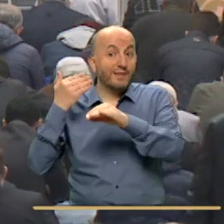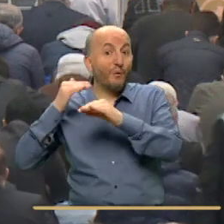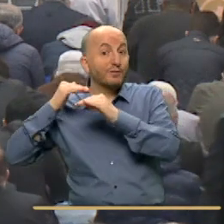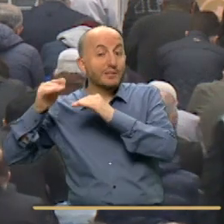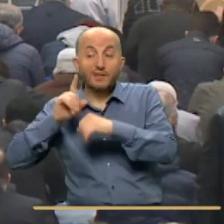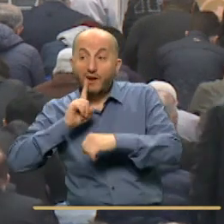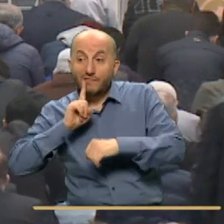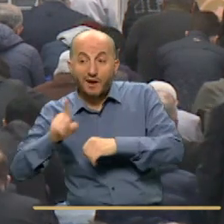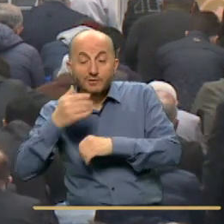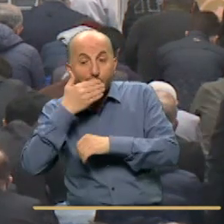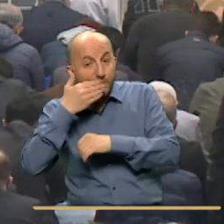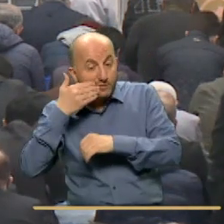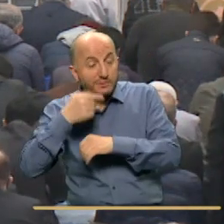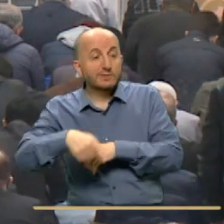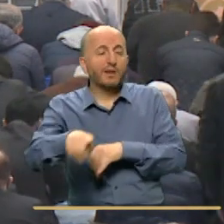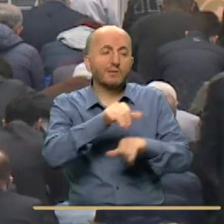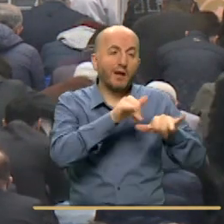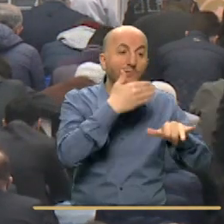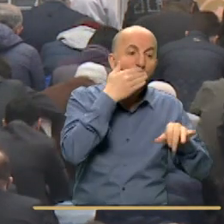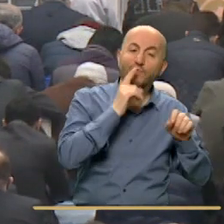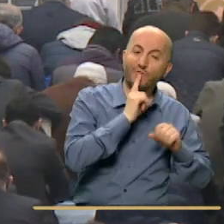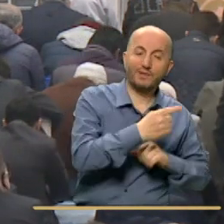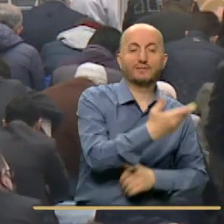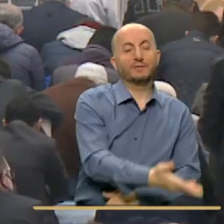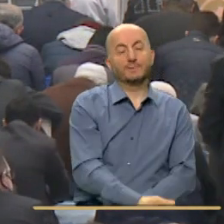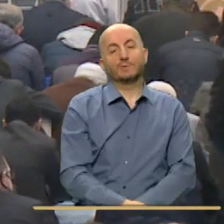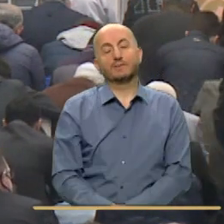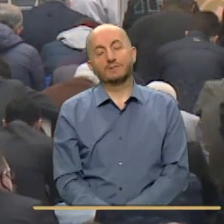gibi size de oruç farz kılındı.